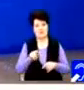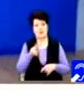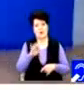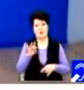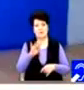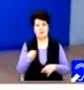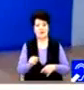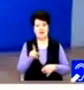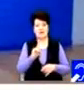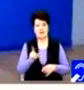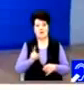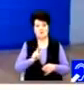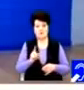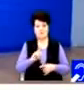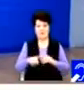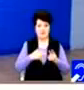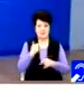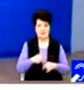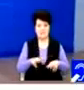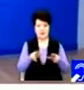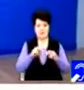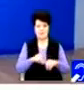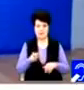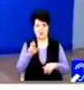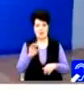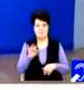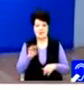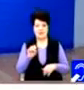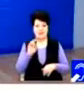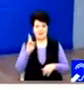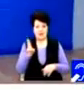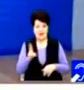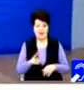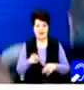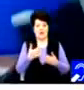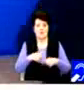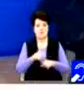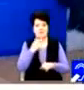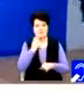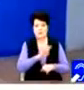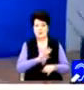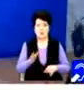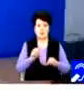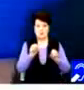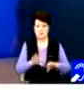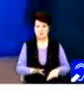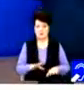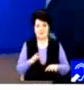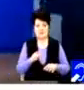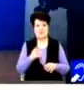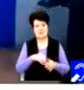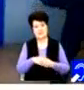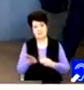decisive sunt așteptate săptămâna viitoare în Parlamentul britanic Comisia european a anunțat că nu există deocamdată o soluție identificată pentru a